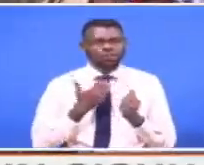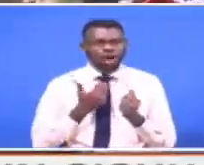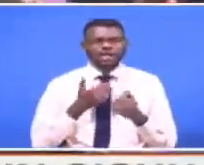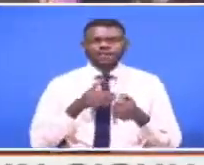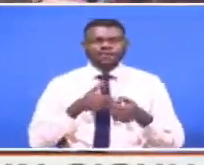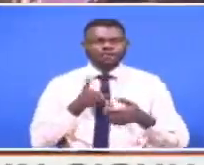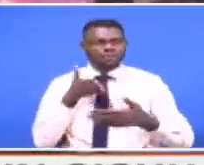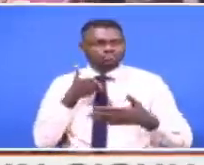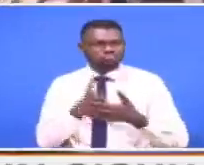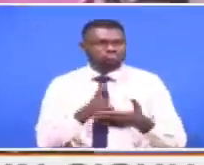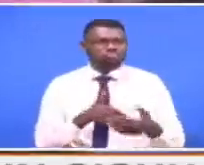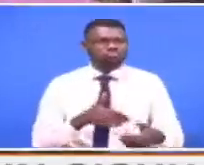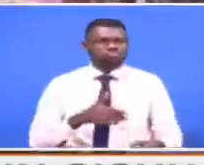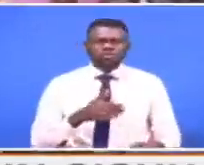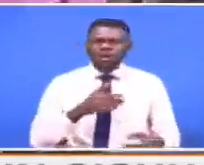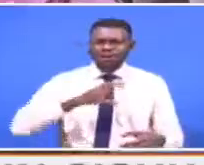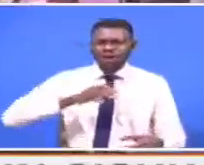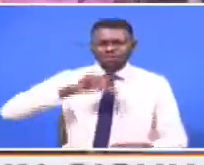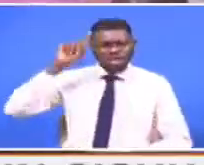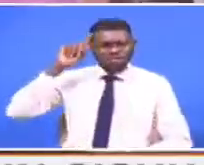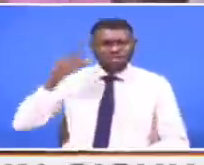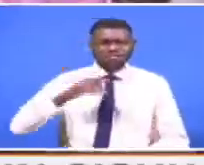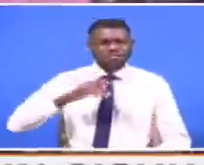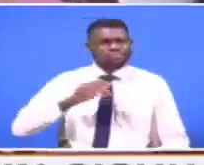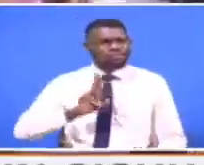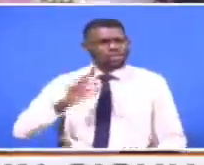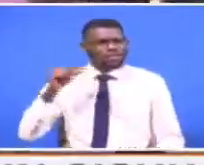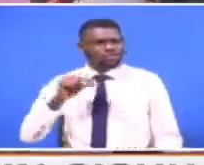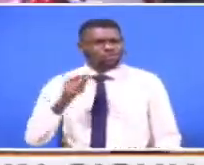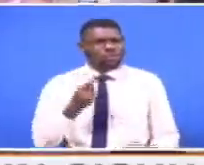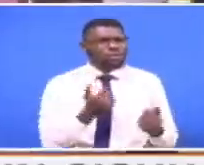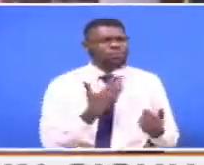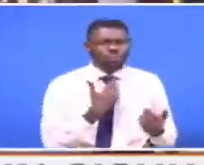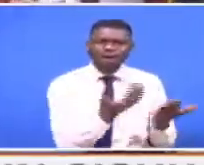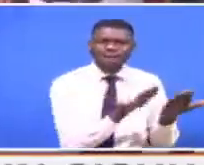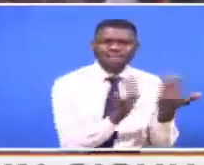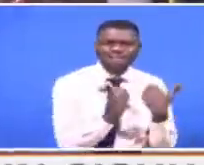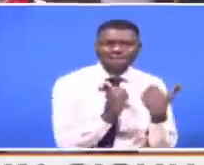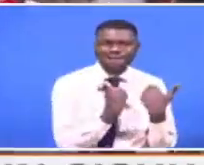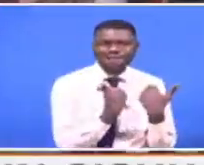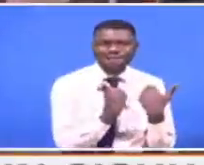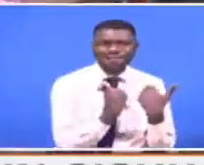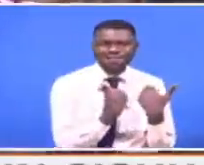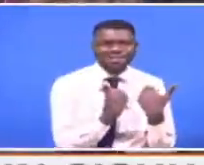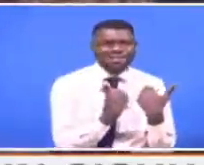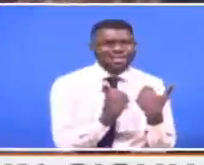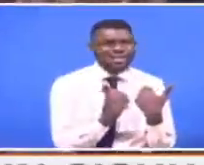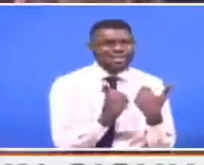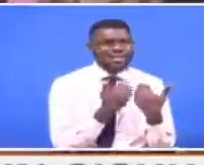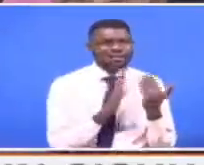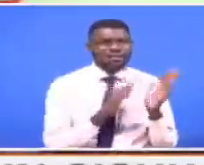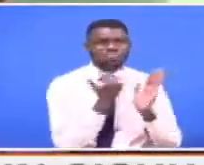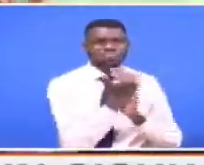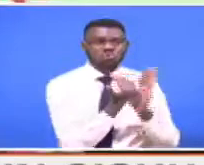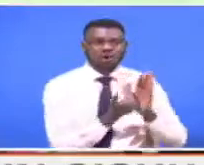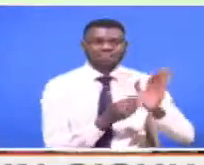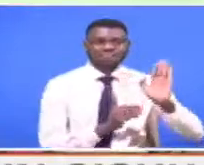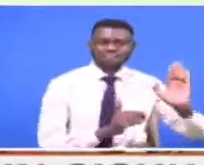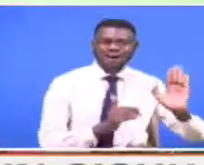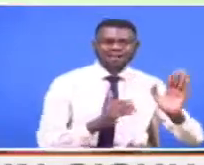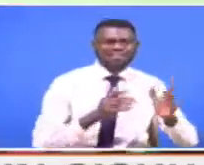money to the county government of Uasin Gishu and we are asking for a refund. Their program is